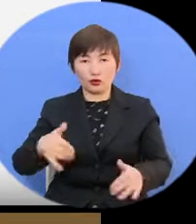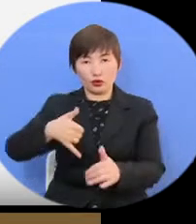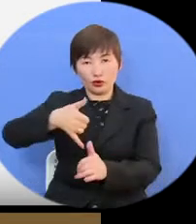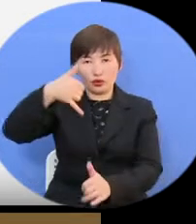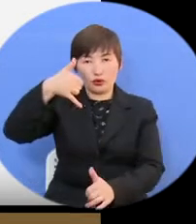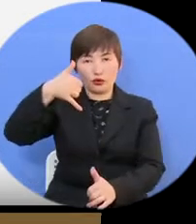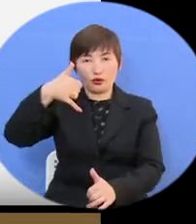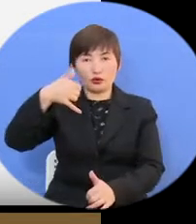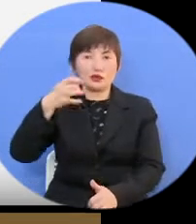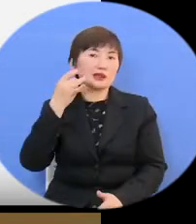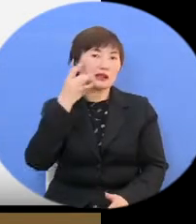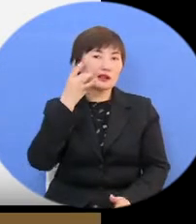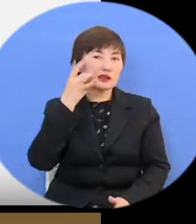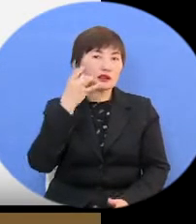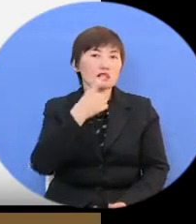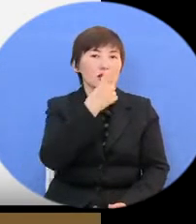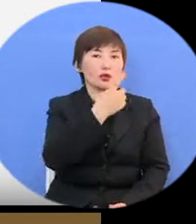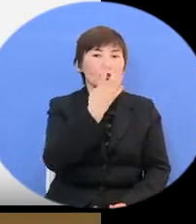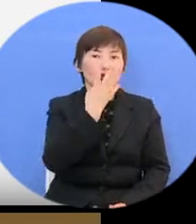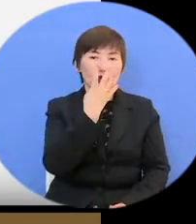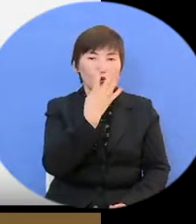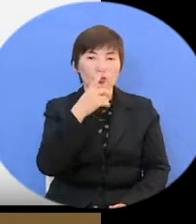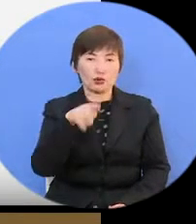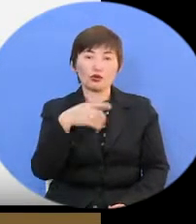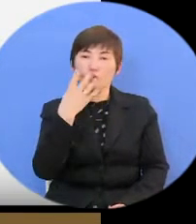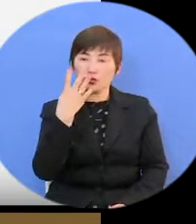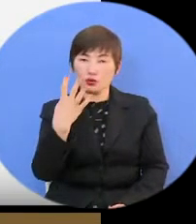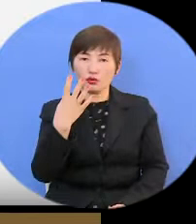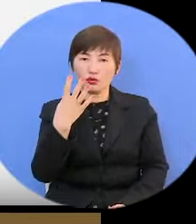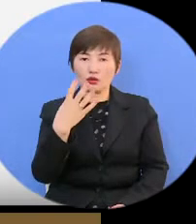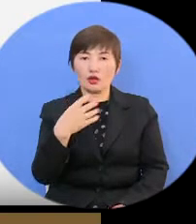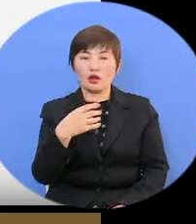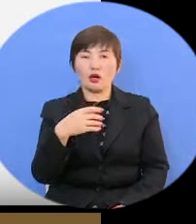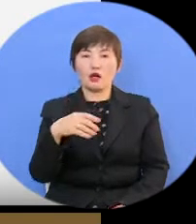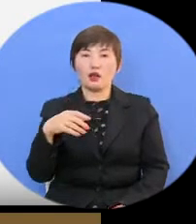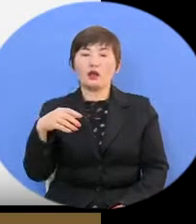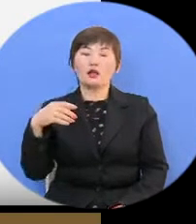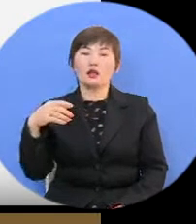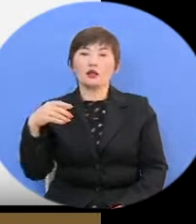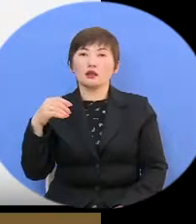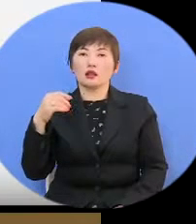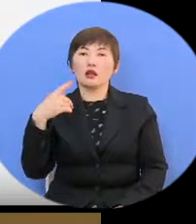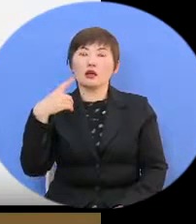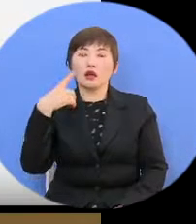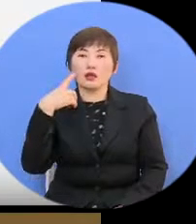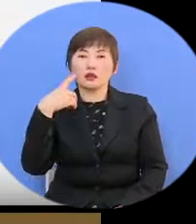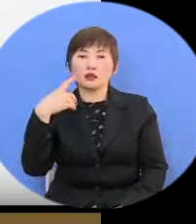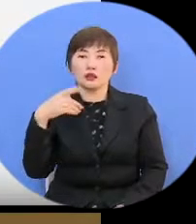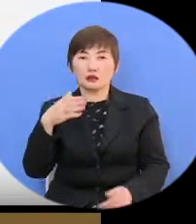нь хүүхдүүдийнх нь 140-155, охидынх нь 142-136. За 13 настайд